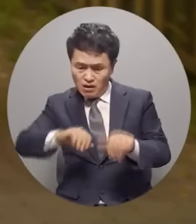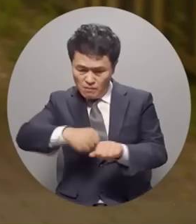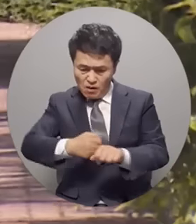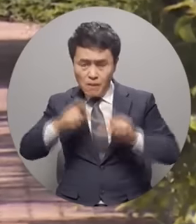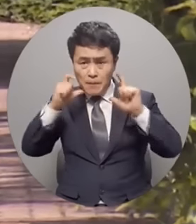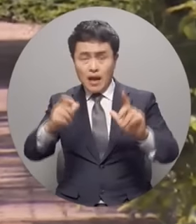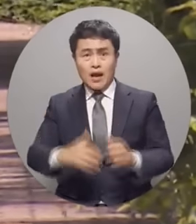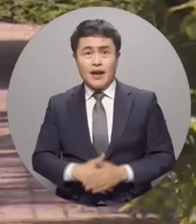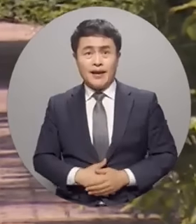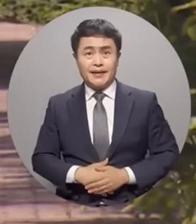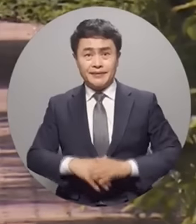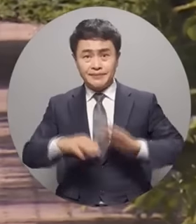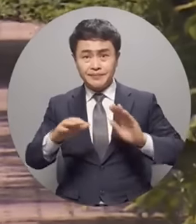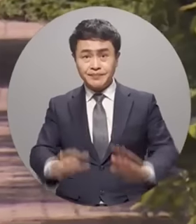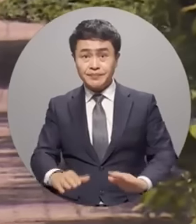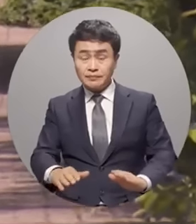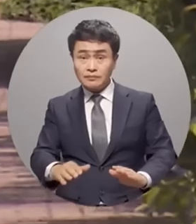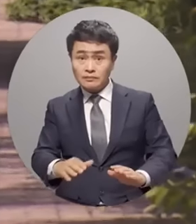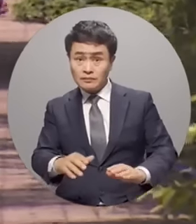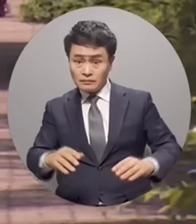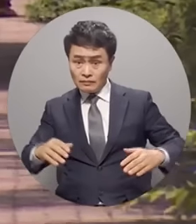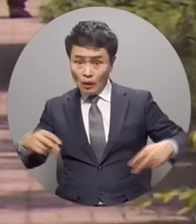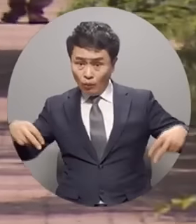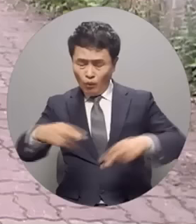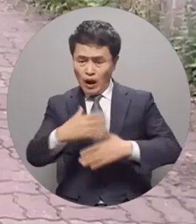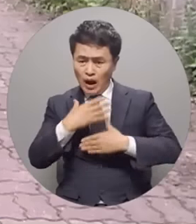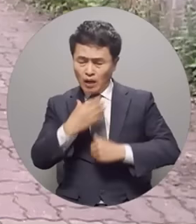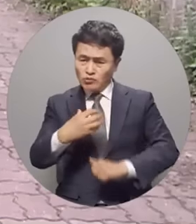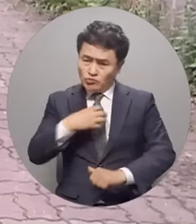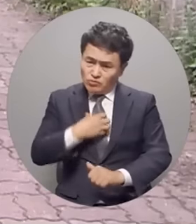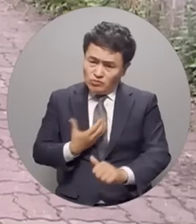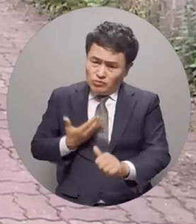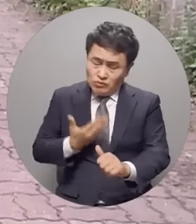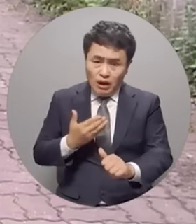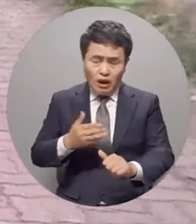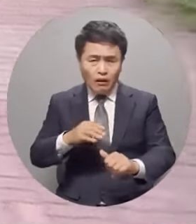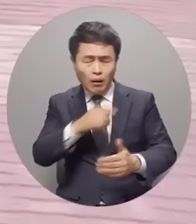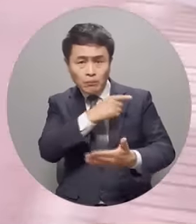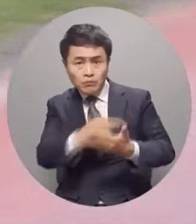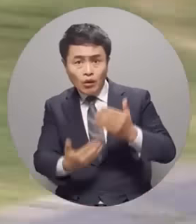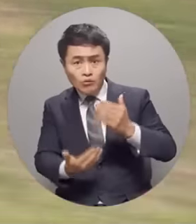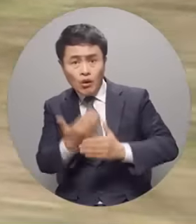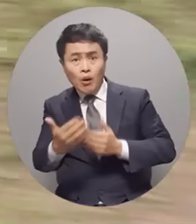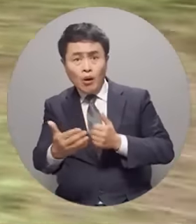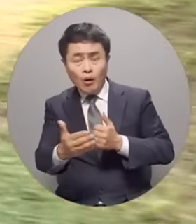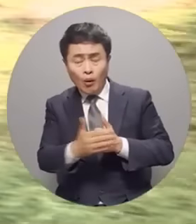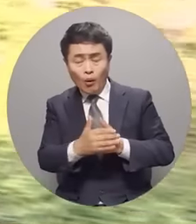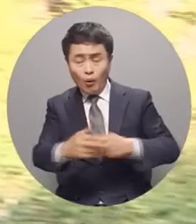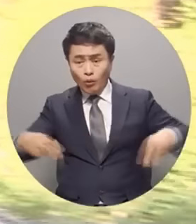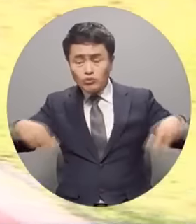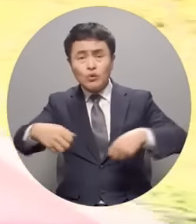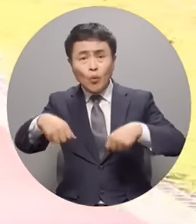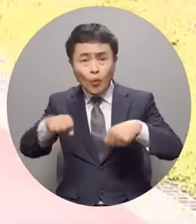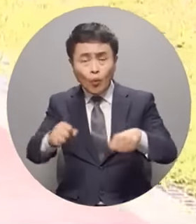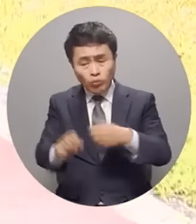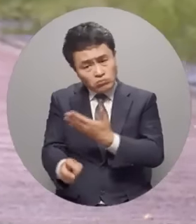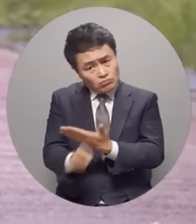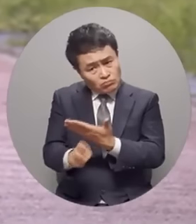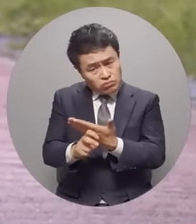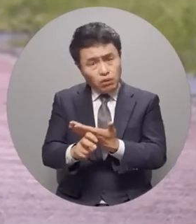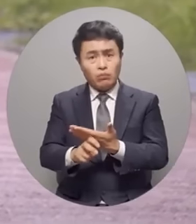처해집니다. 보행자의 안전을 위협하고 큰 인명피해로도 이어질 수 있는 인도위 오토바이 불법